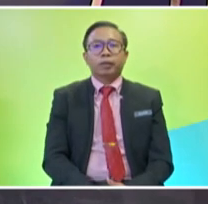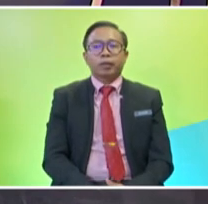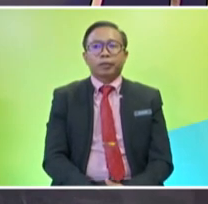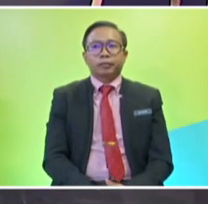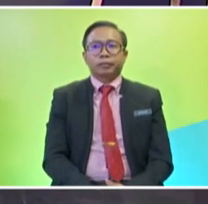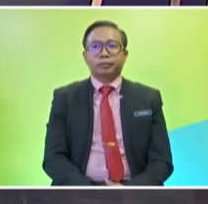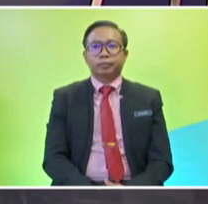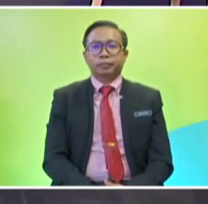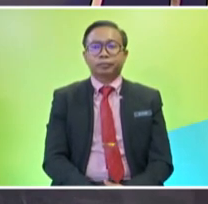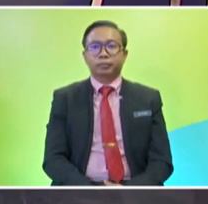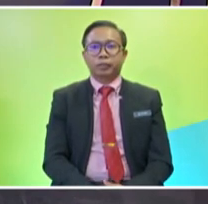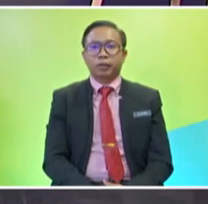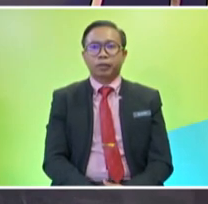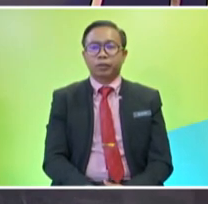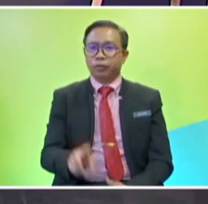808